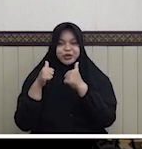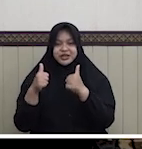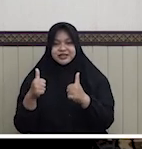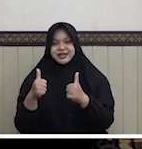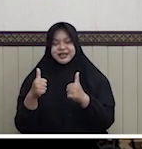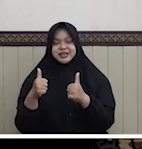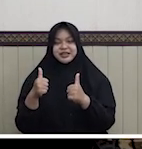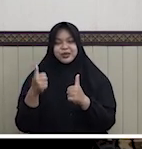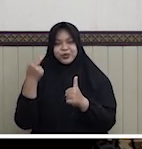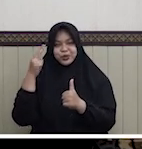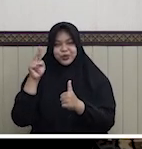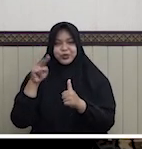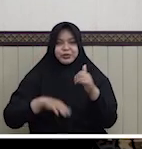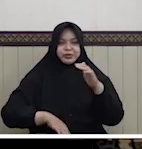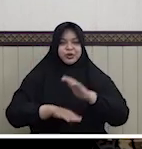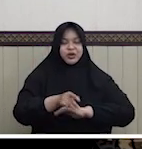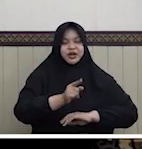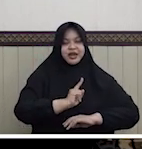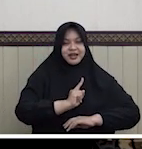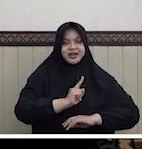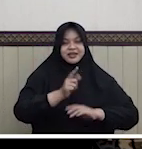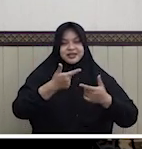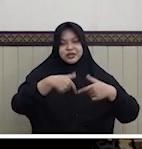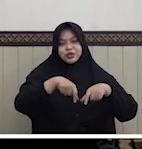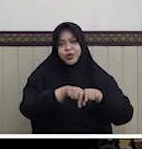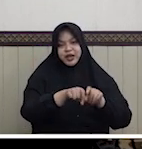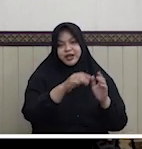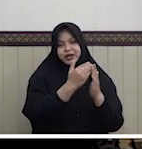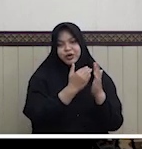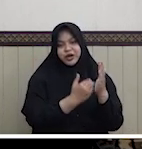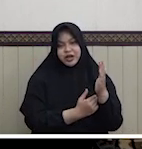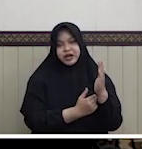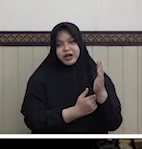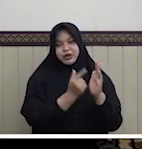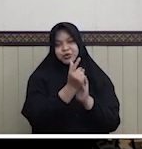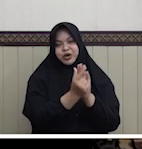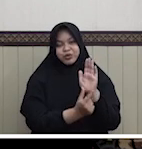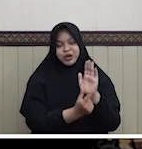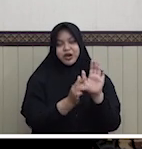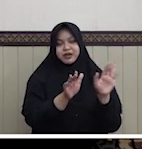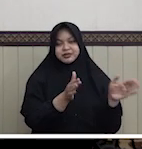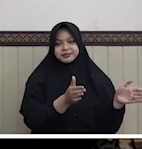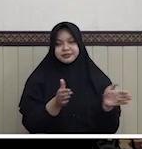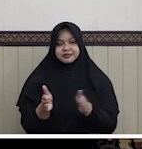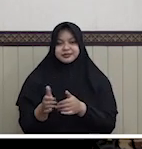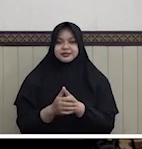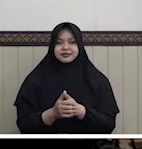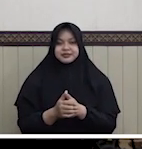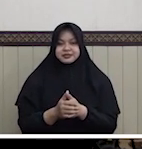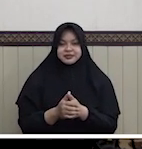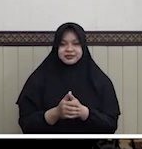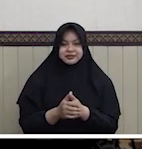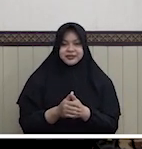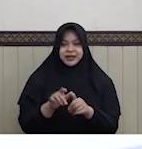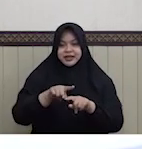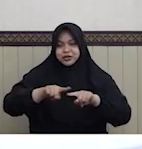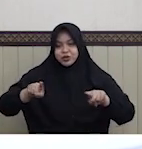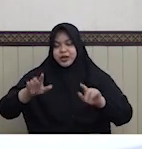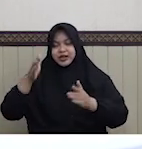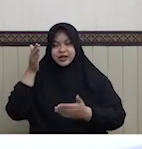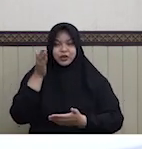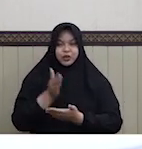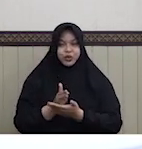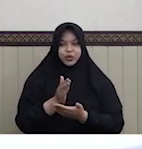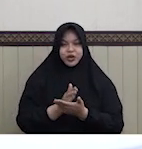yang layak guna pemenuhan haknya sesuai dengan ketentuan peraturan perundang-undangan kecuali